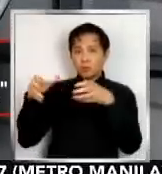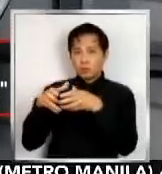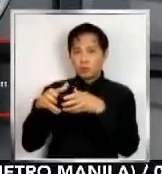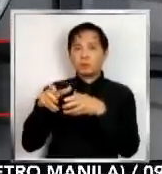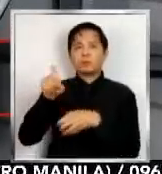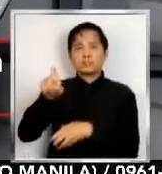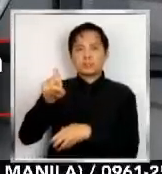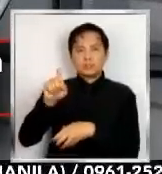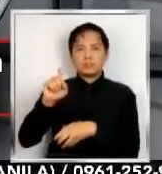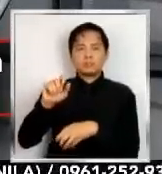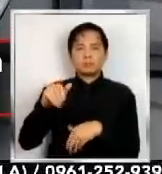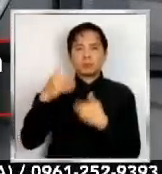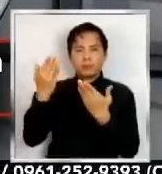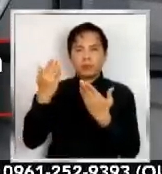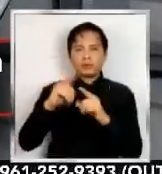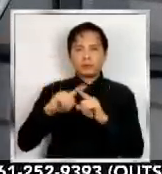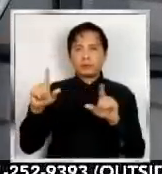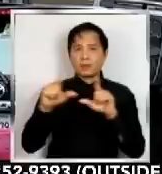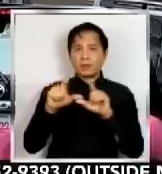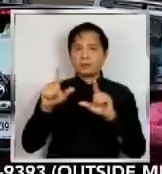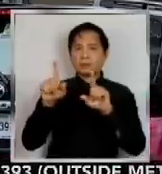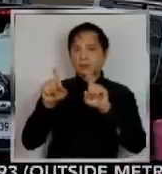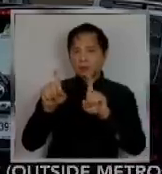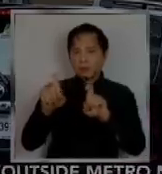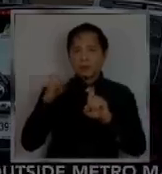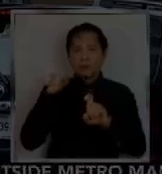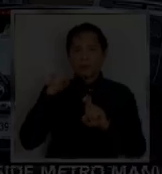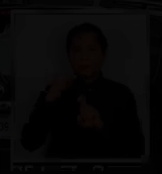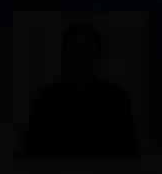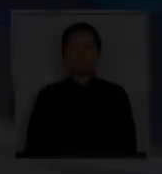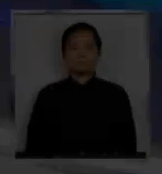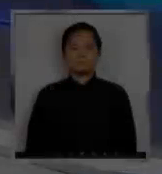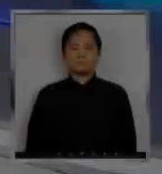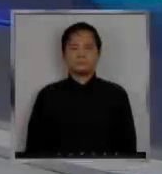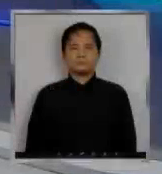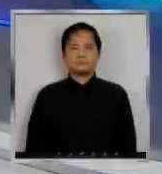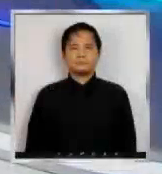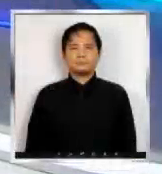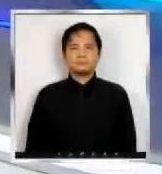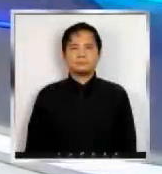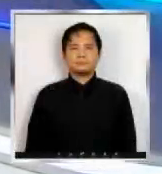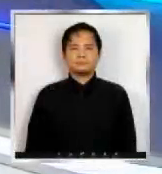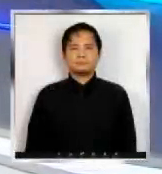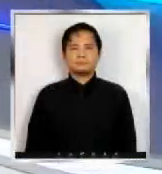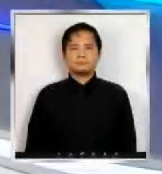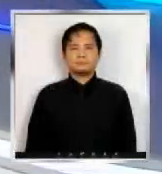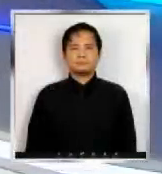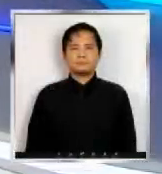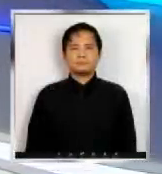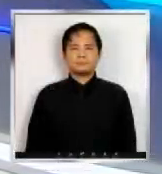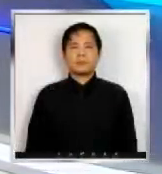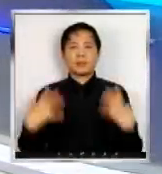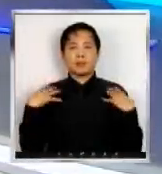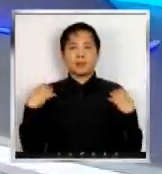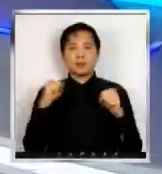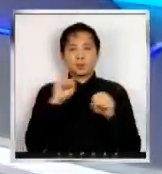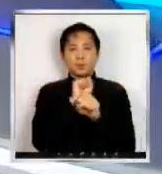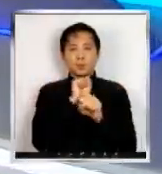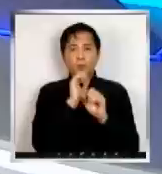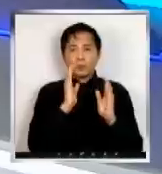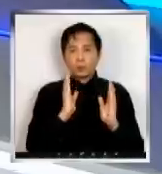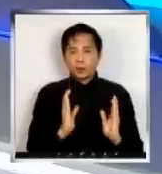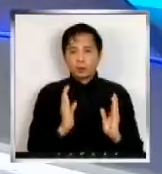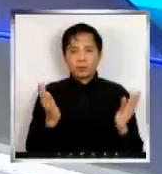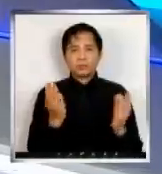Mayo at Hunyo. Joseph Morong, nakatutok, 24 oras. Hindi lang po mga health worker at mga kama sa mga ospital ang